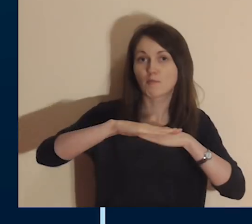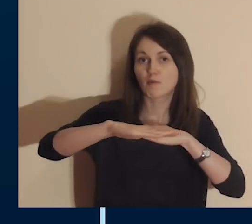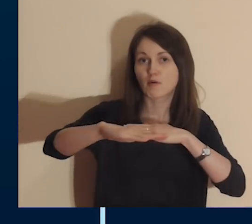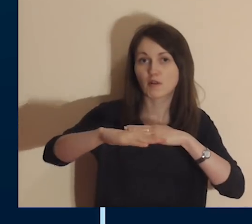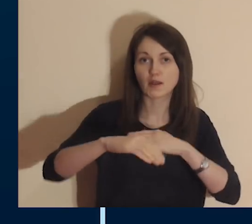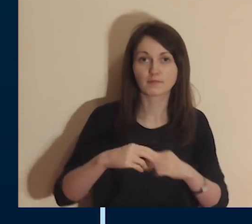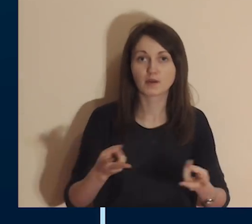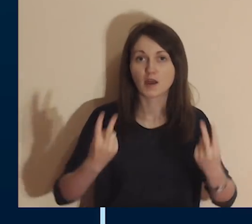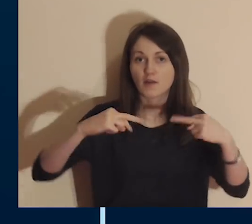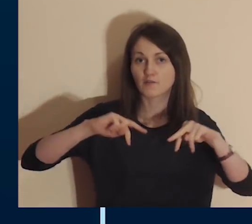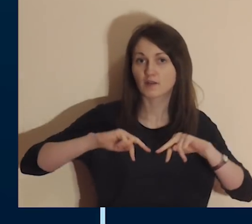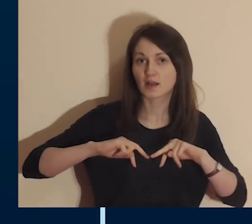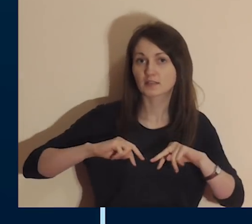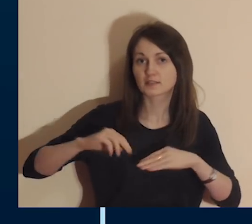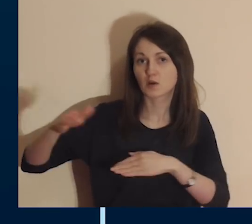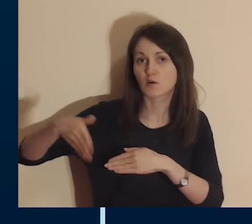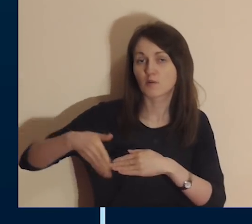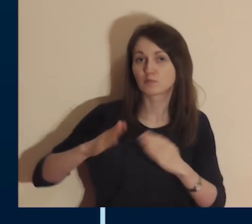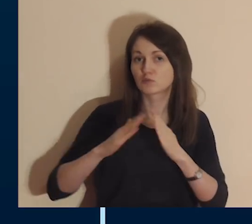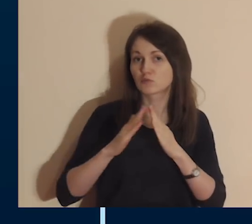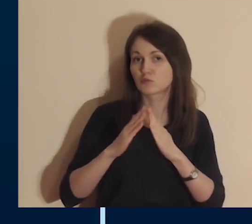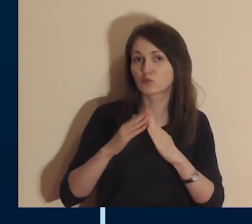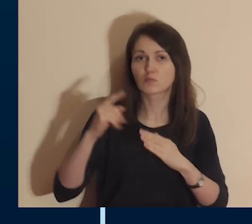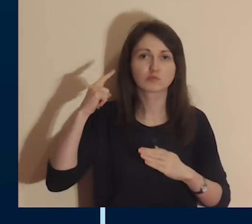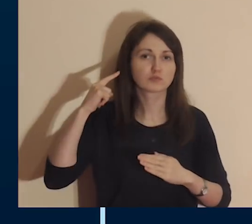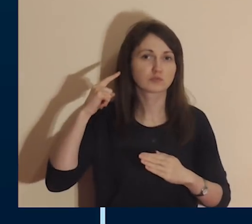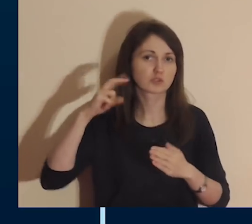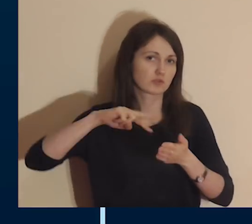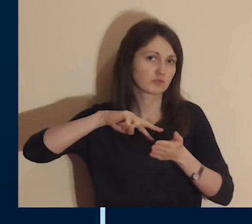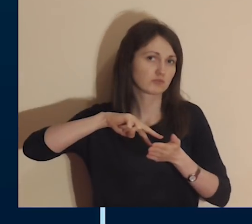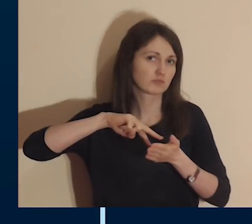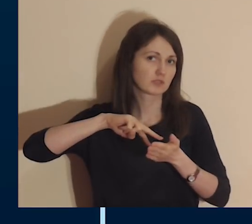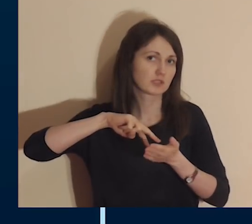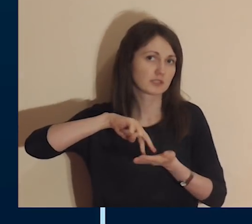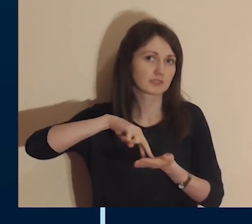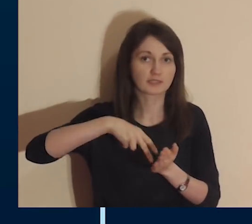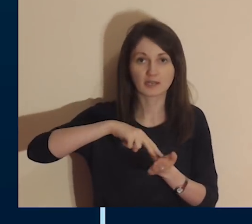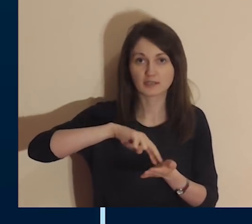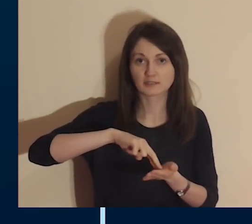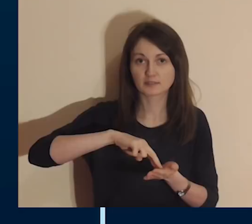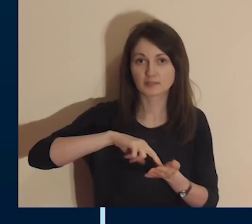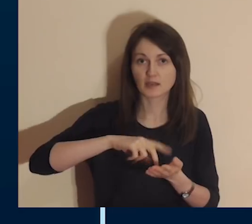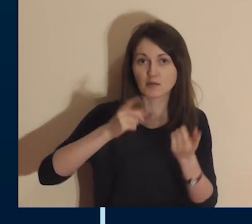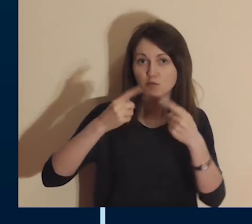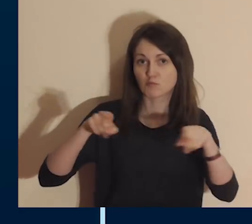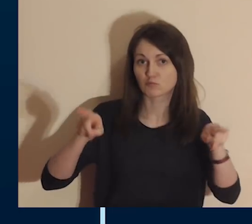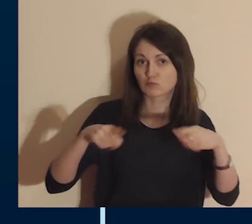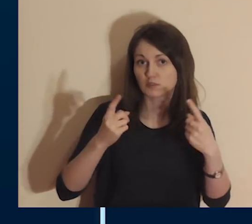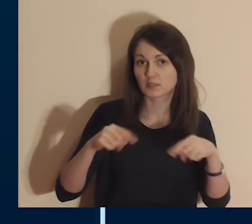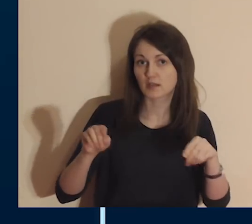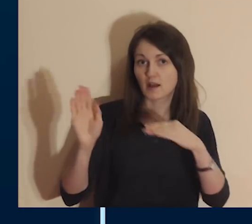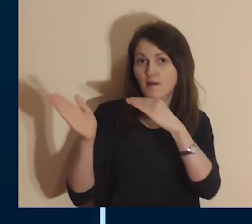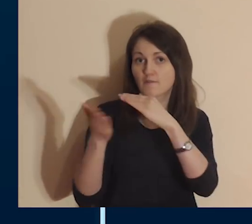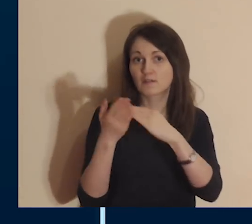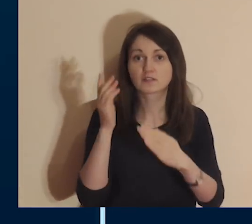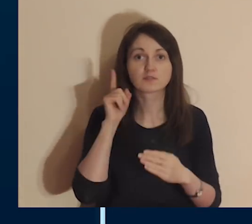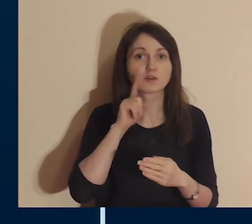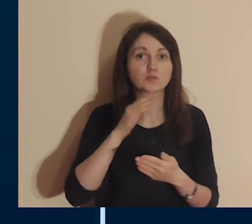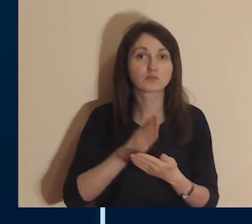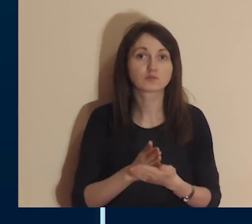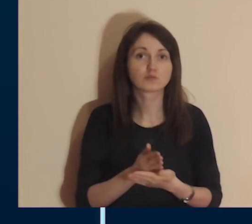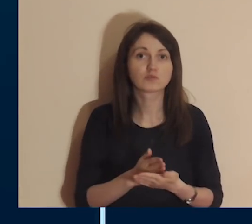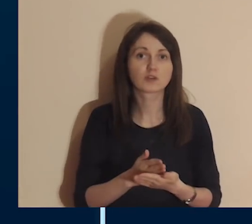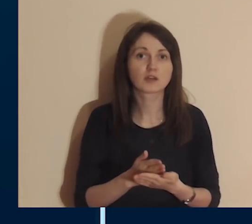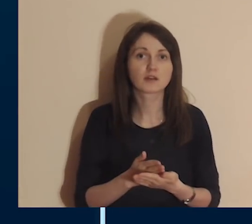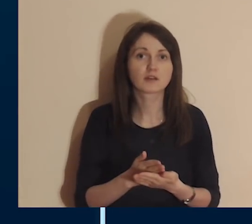Tymczasem starszy jego syn przebywał na polu. Gdy wracał i był blisko domu, usłyszał muzykę i tańce. Przywołał